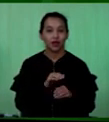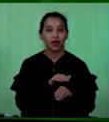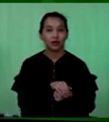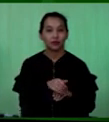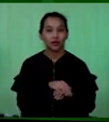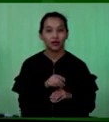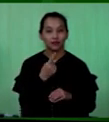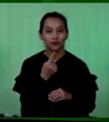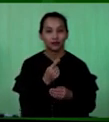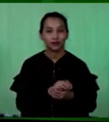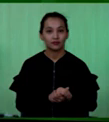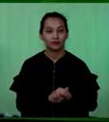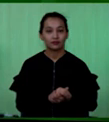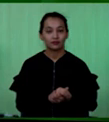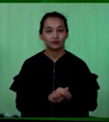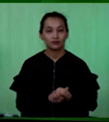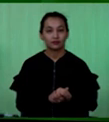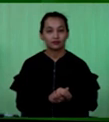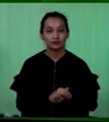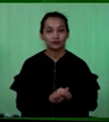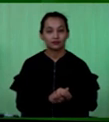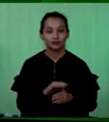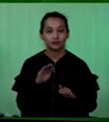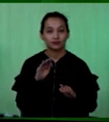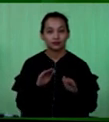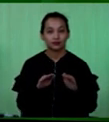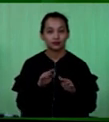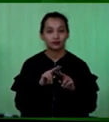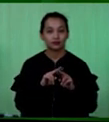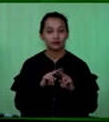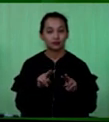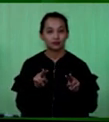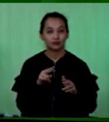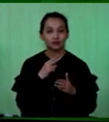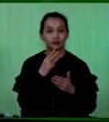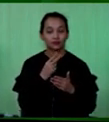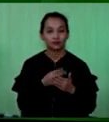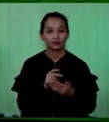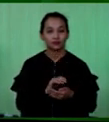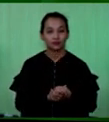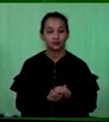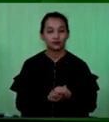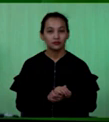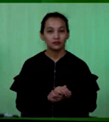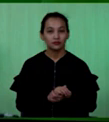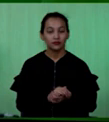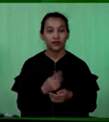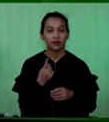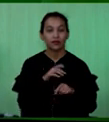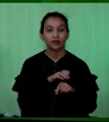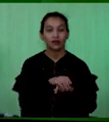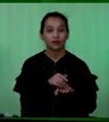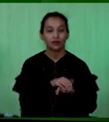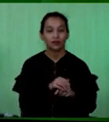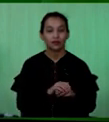esa bitta. Shu o'rinda tarozlar to'g'ri turganini ko'rdik. Demak, bitta